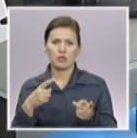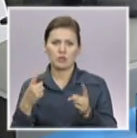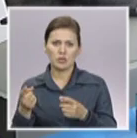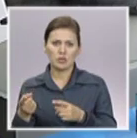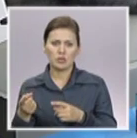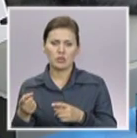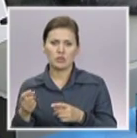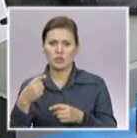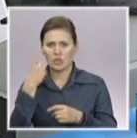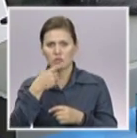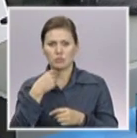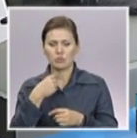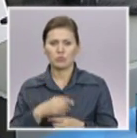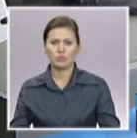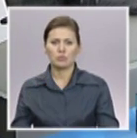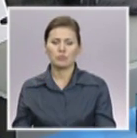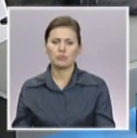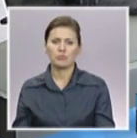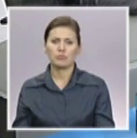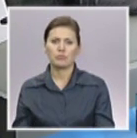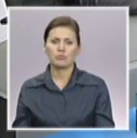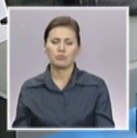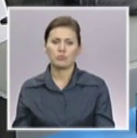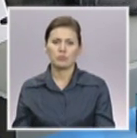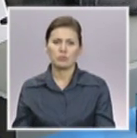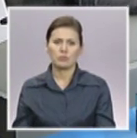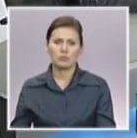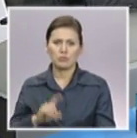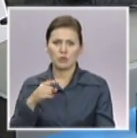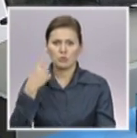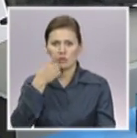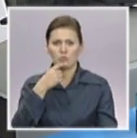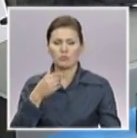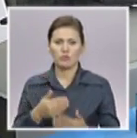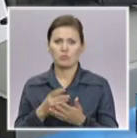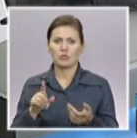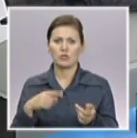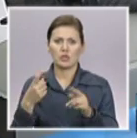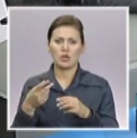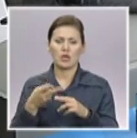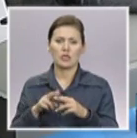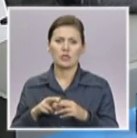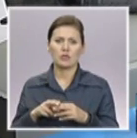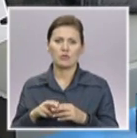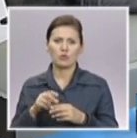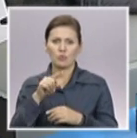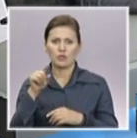передачей частному лицу. Почему частному лицу опять передали этот маршрут?